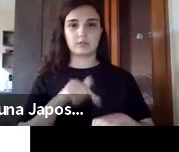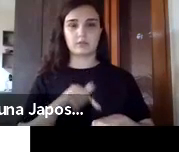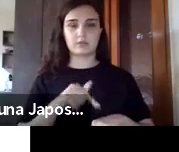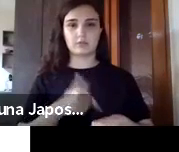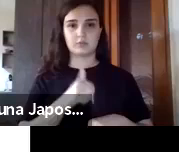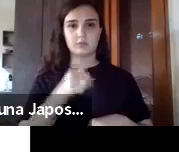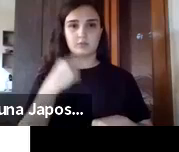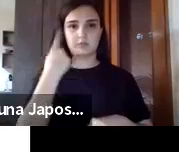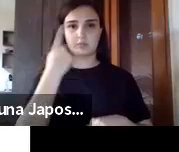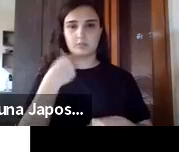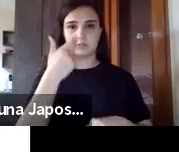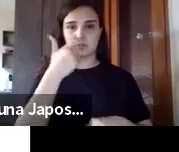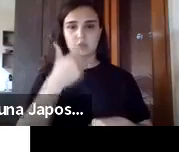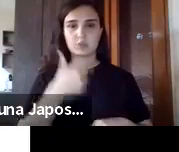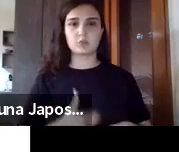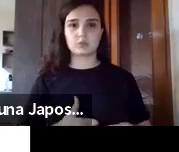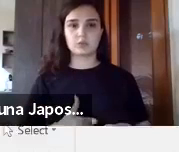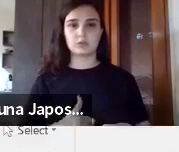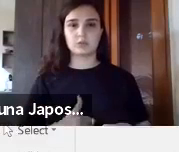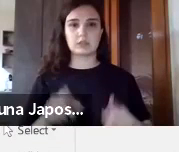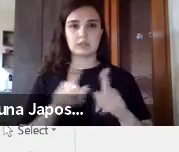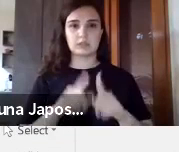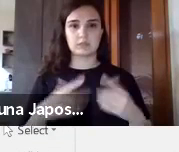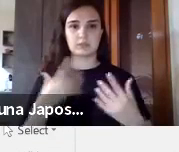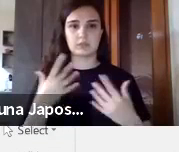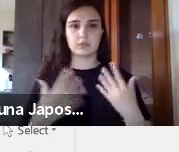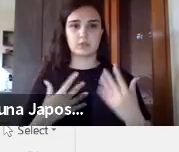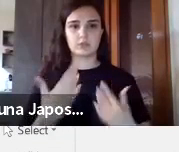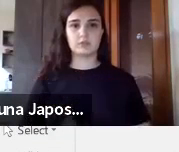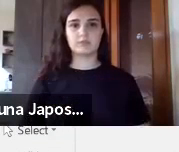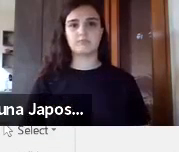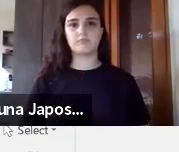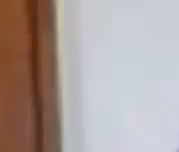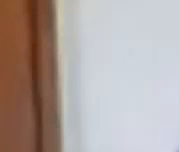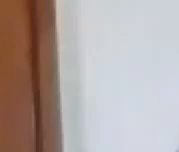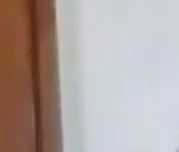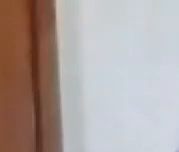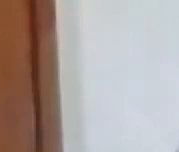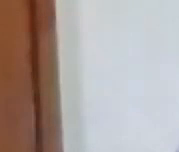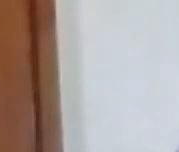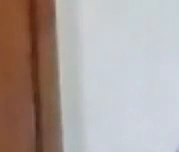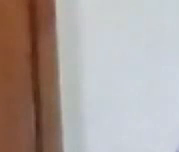როგორც ფიზიკურად ისე ემოციურად.